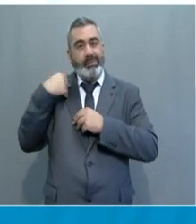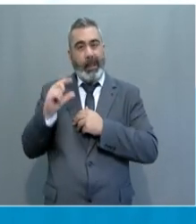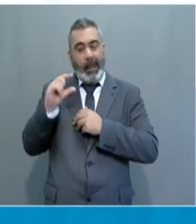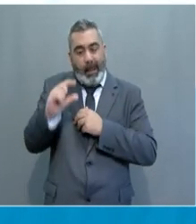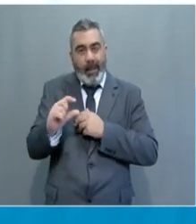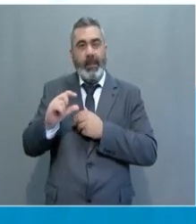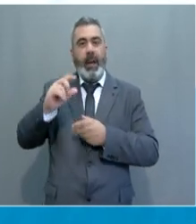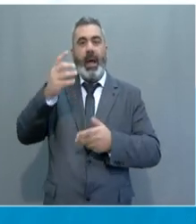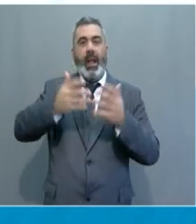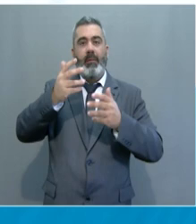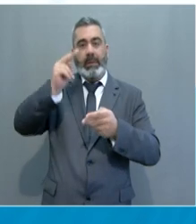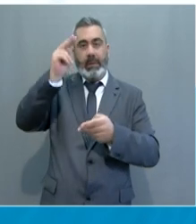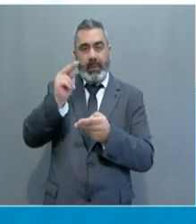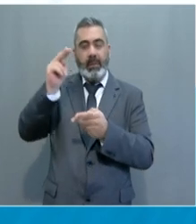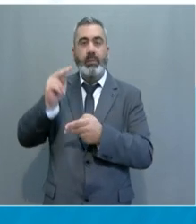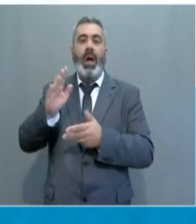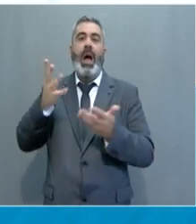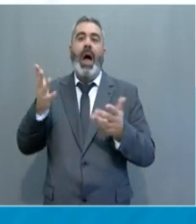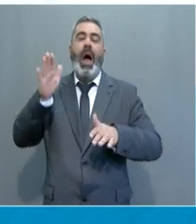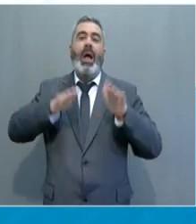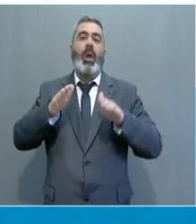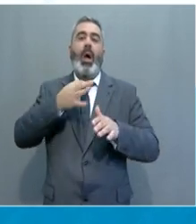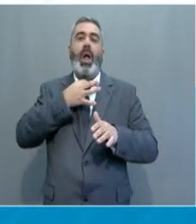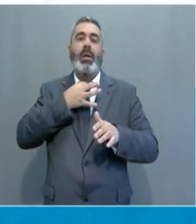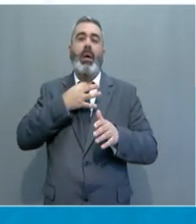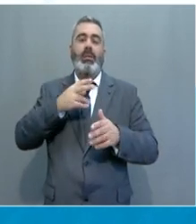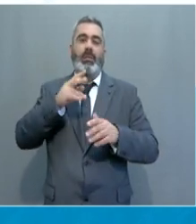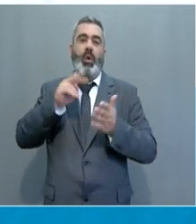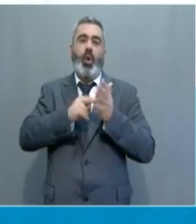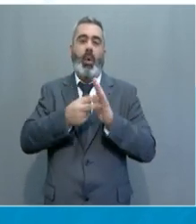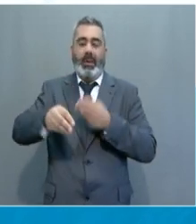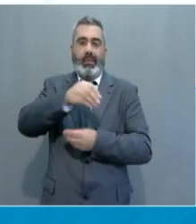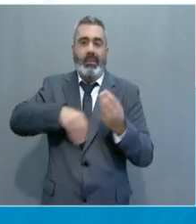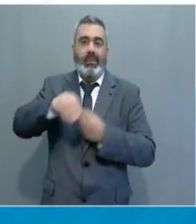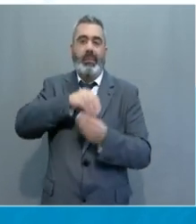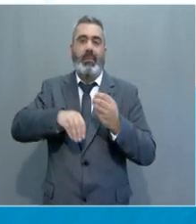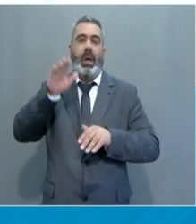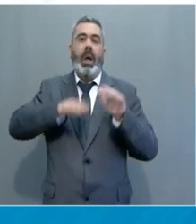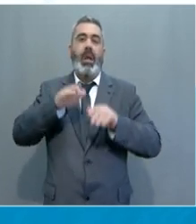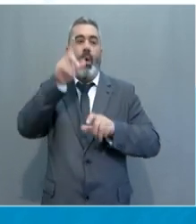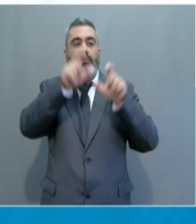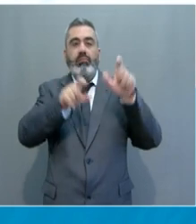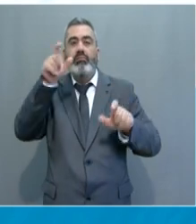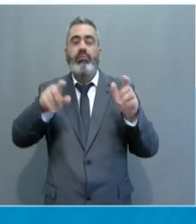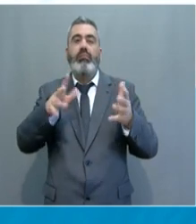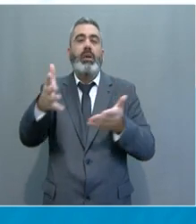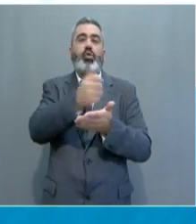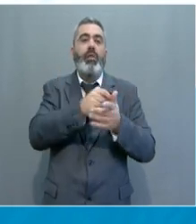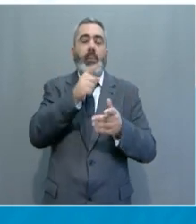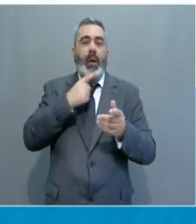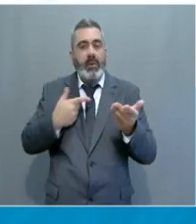μας το επιτρέπουν τα δημοσιονομικά μας περιθώρια τη σημαντική αυτή επίπτωση στο διαθέσιμο εισόδημα των νοικοκυριών